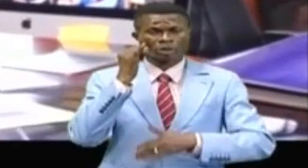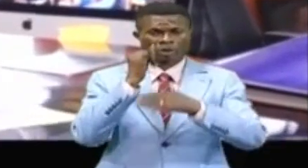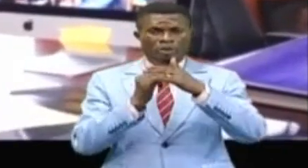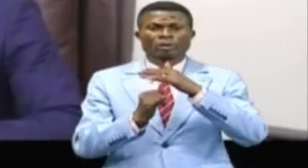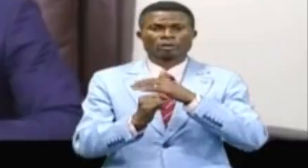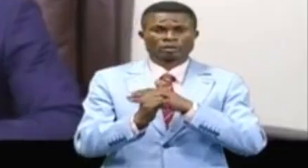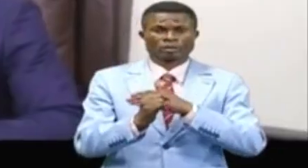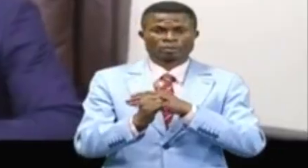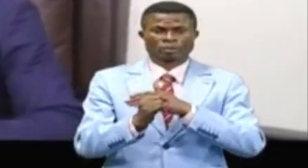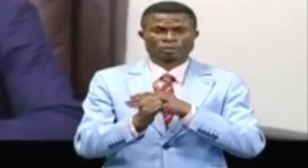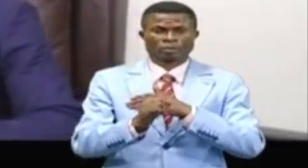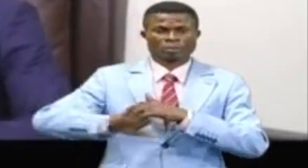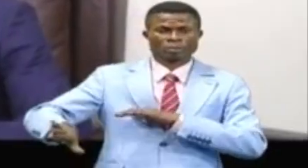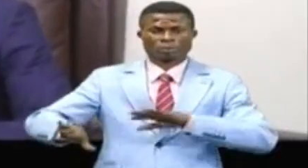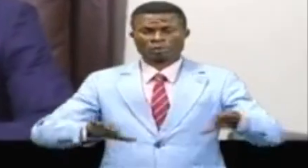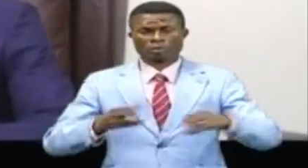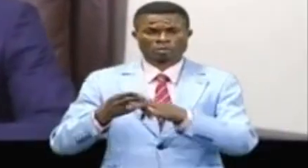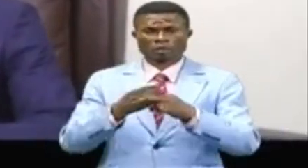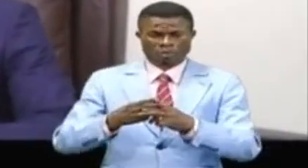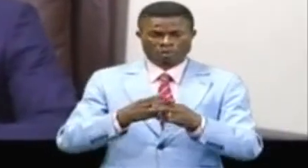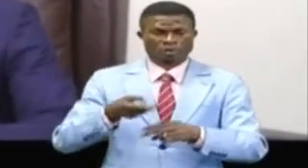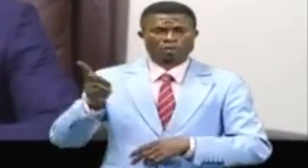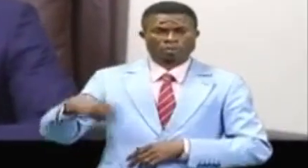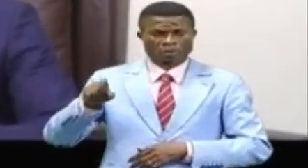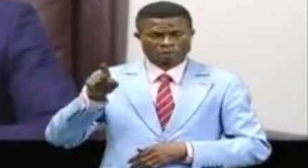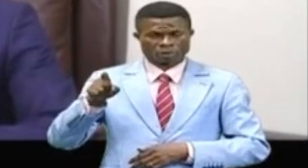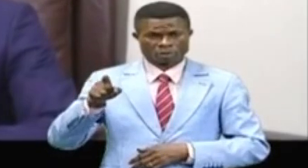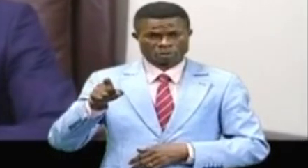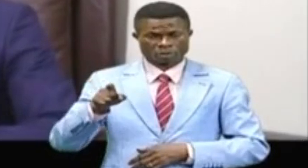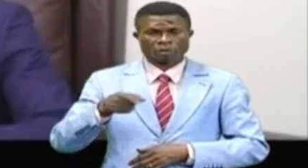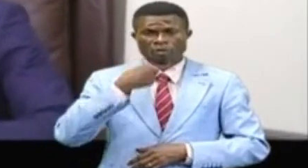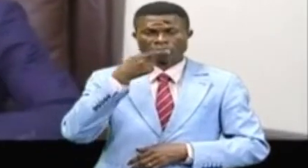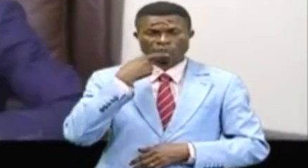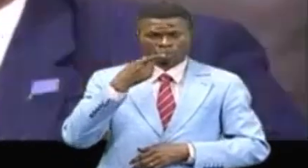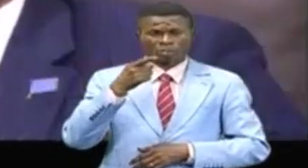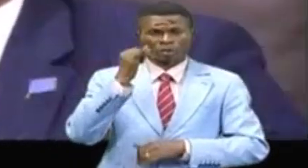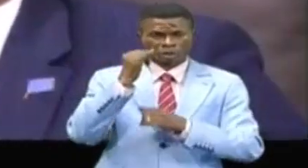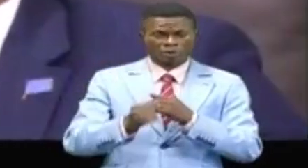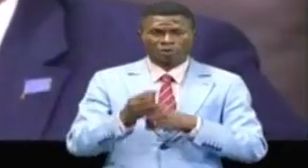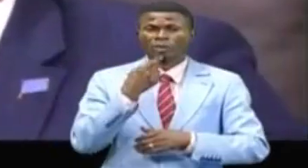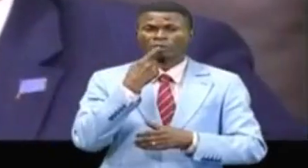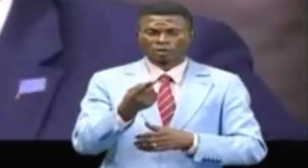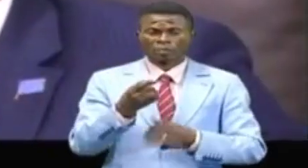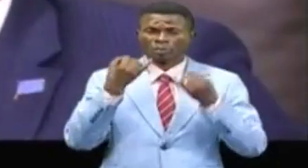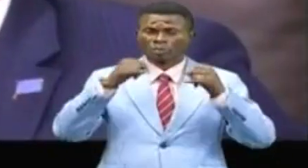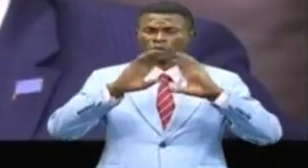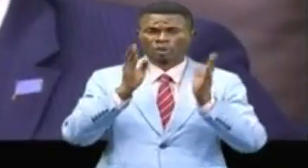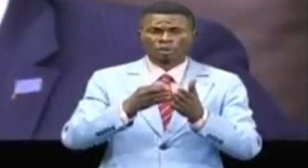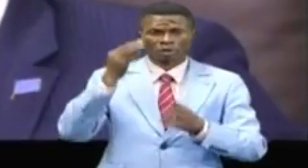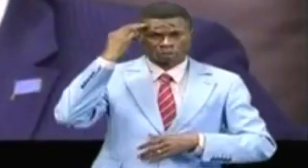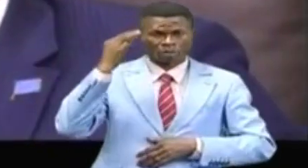l'Intérieur, Sécurité et Décentralisation, en terminer son intervention en informant le Conseil